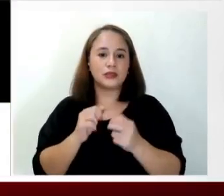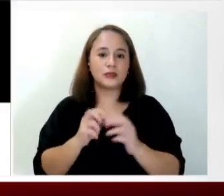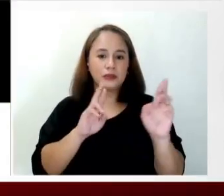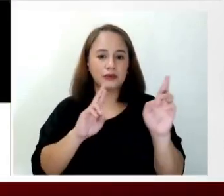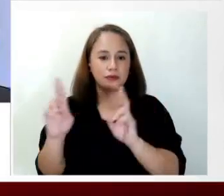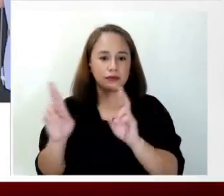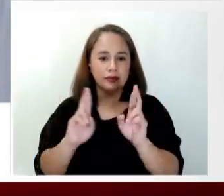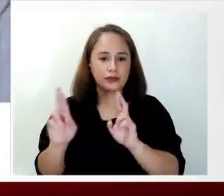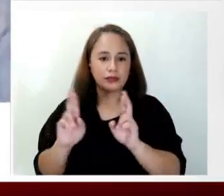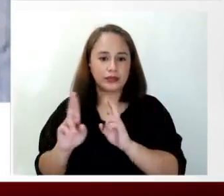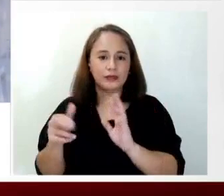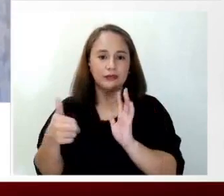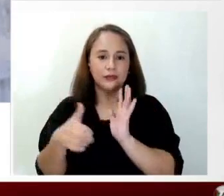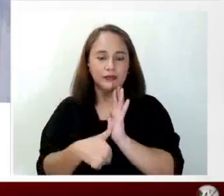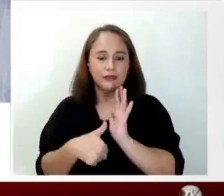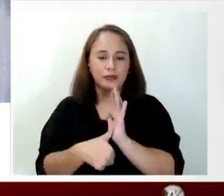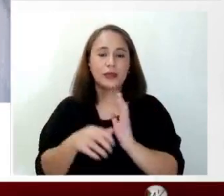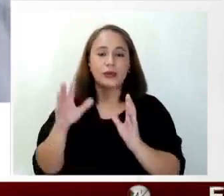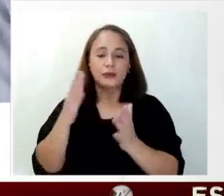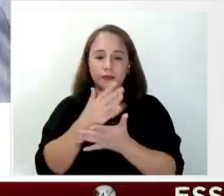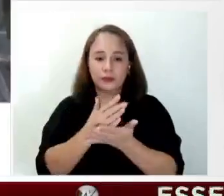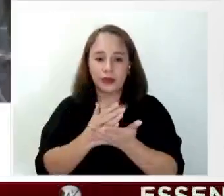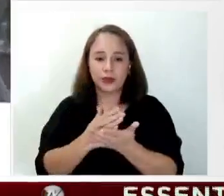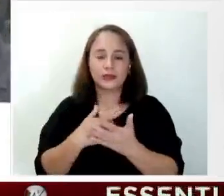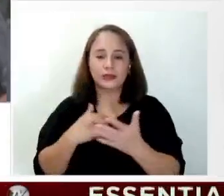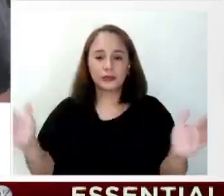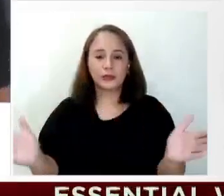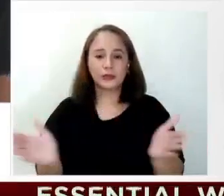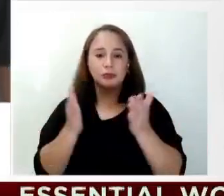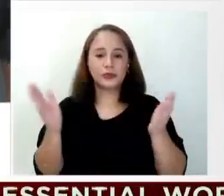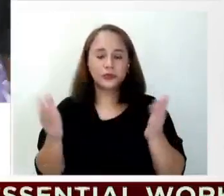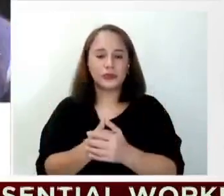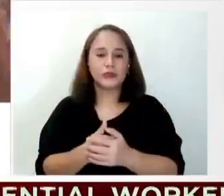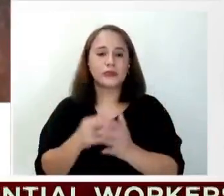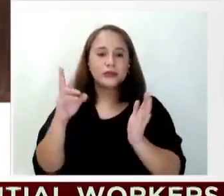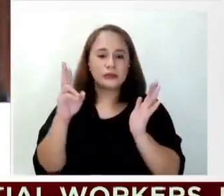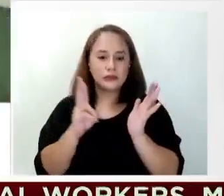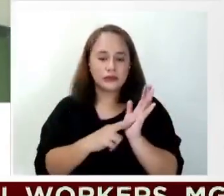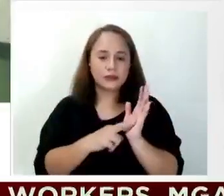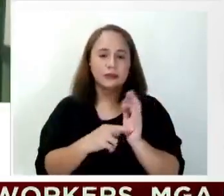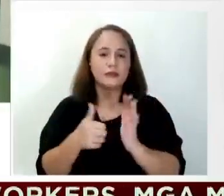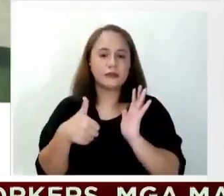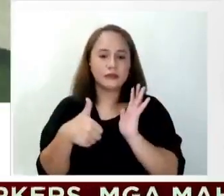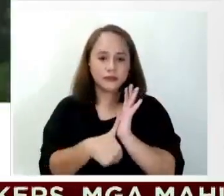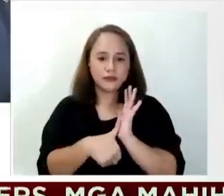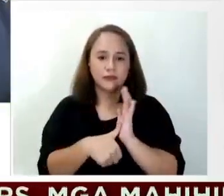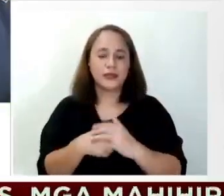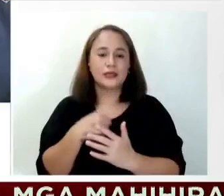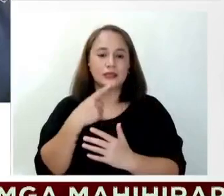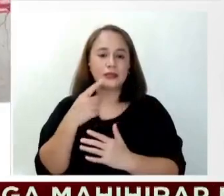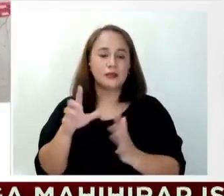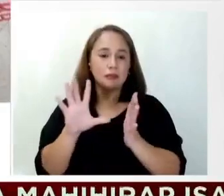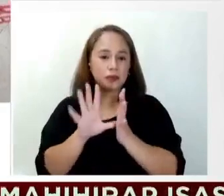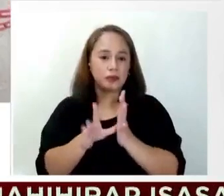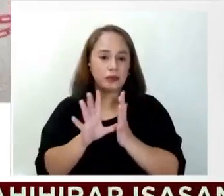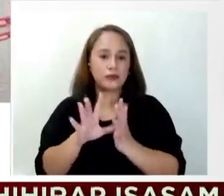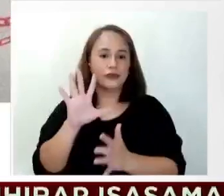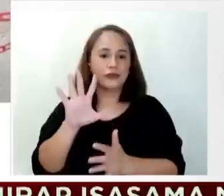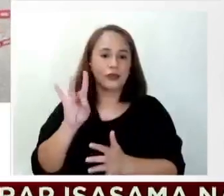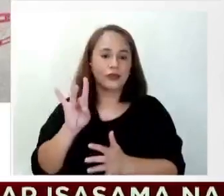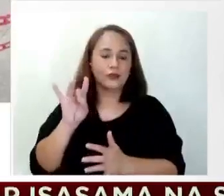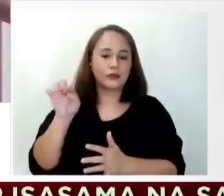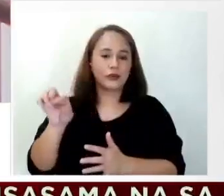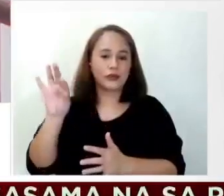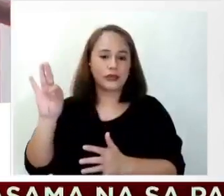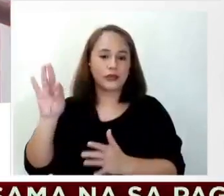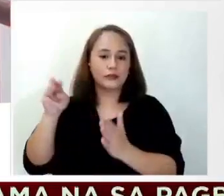darating na halalan. Bahagi nito ang panghikayat para magparehistro at makaboto. Ayon sa COMELEC, 58.9 million